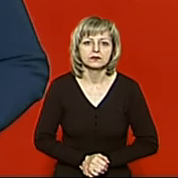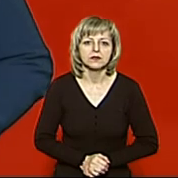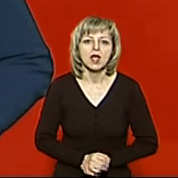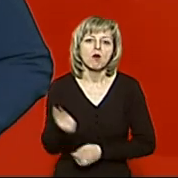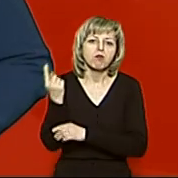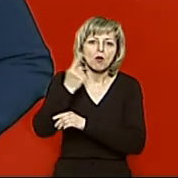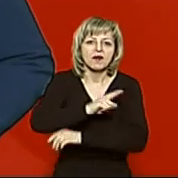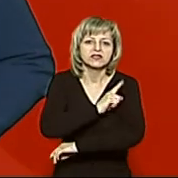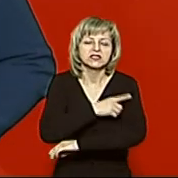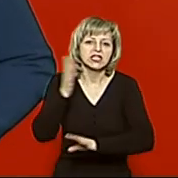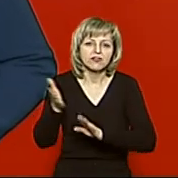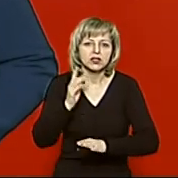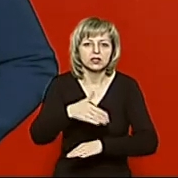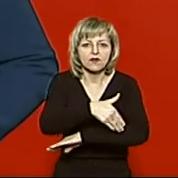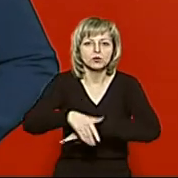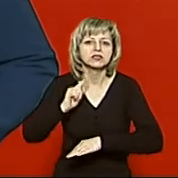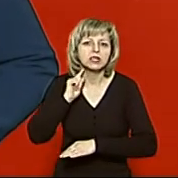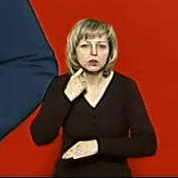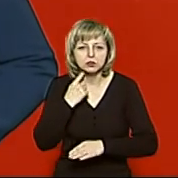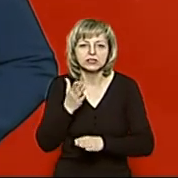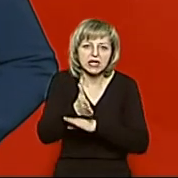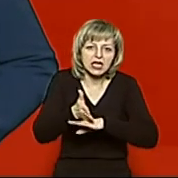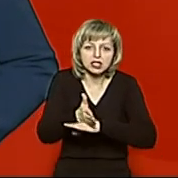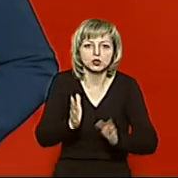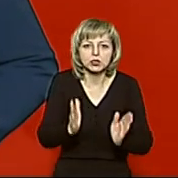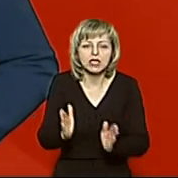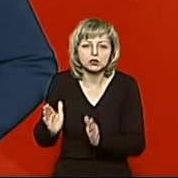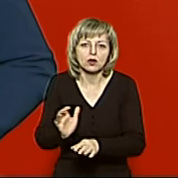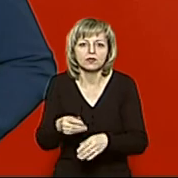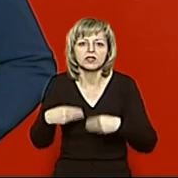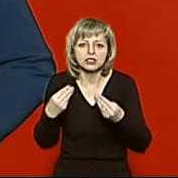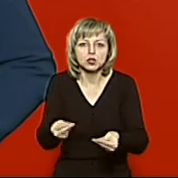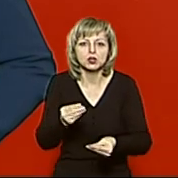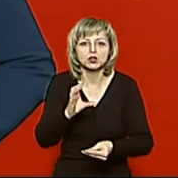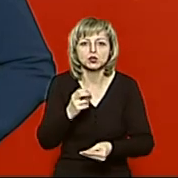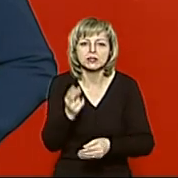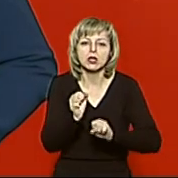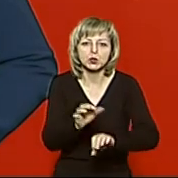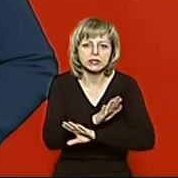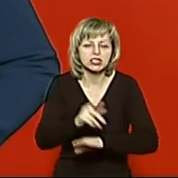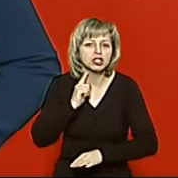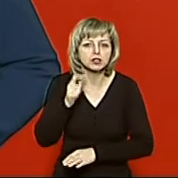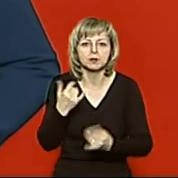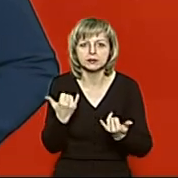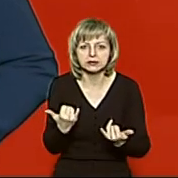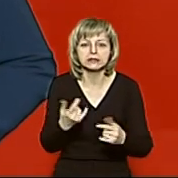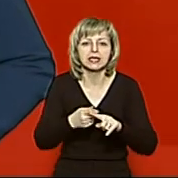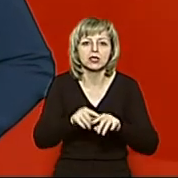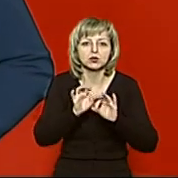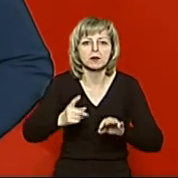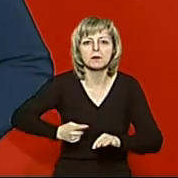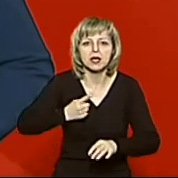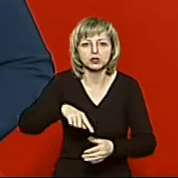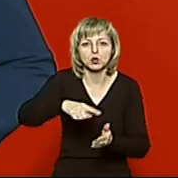Повалені сильним вітром на вулицях Луцька дерева ріжуть на дрова та доставляють соціально незахищеним лучанам. Про це Суспільному розповів майстер